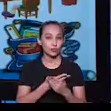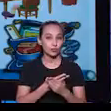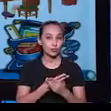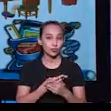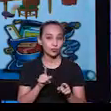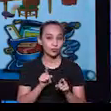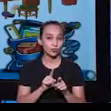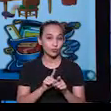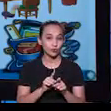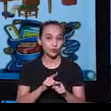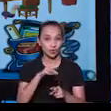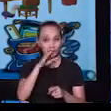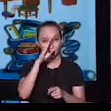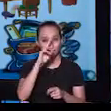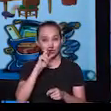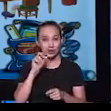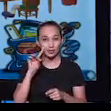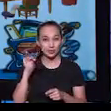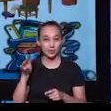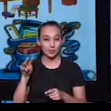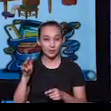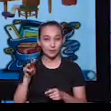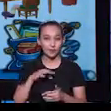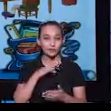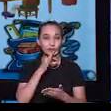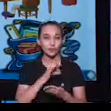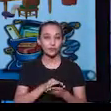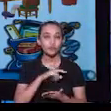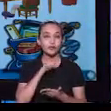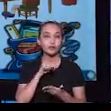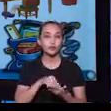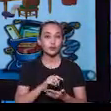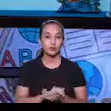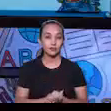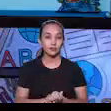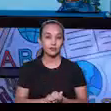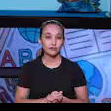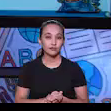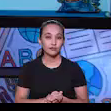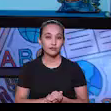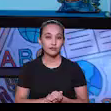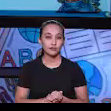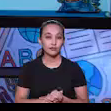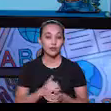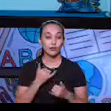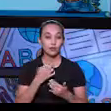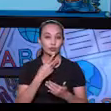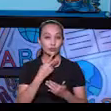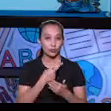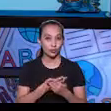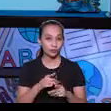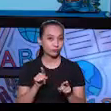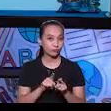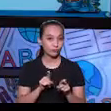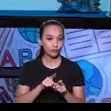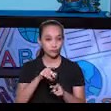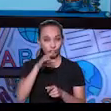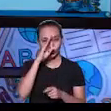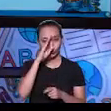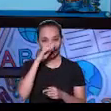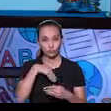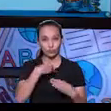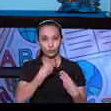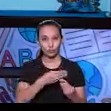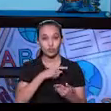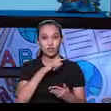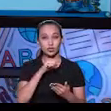тоже мальчик. Карим ответил на вопрос. И здесь тоже мальчик. Мы задаем